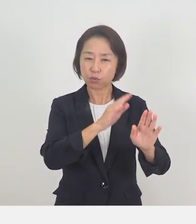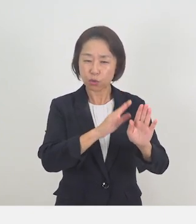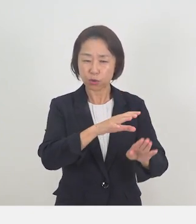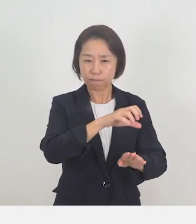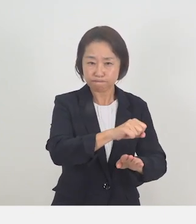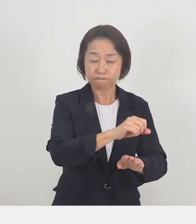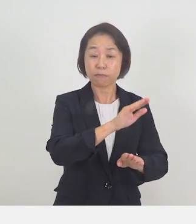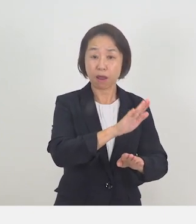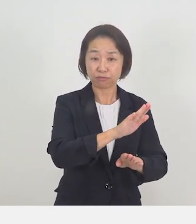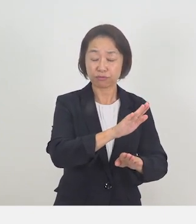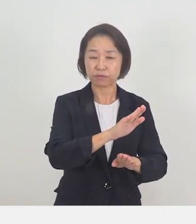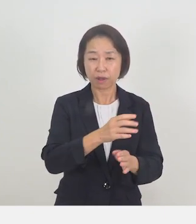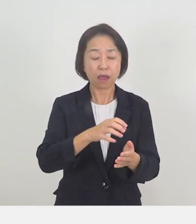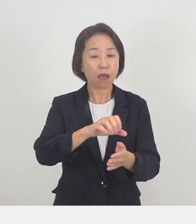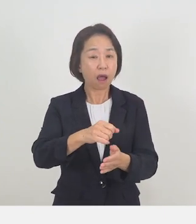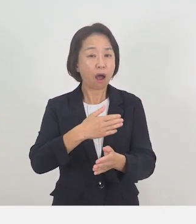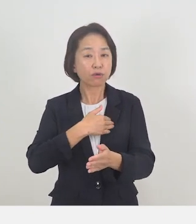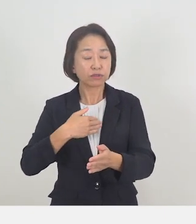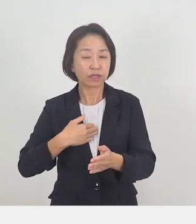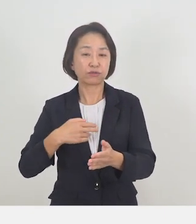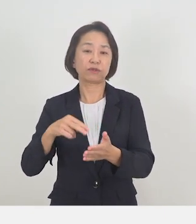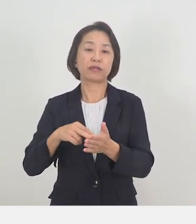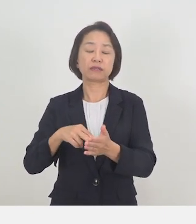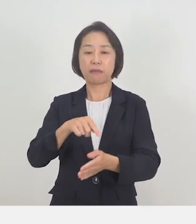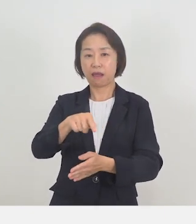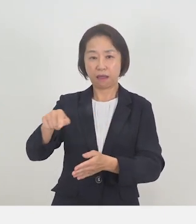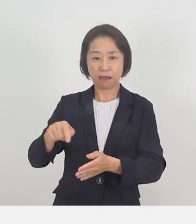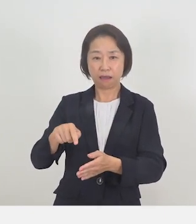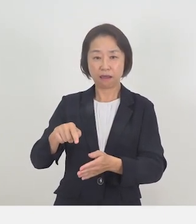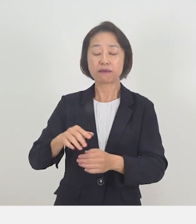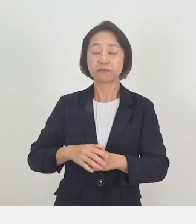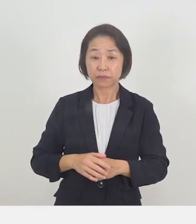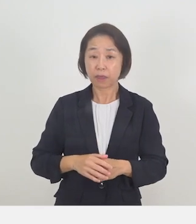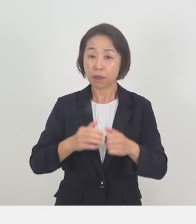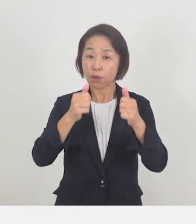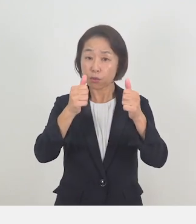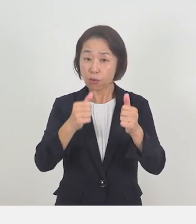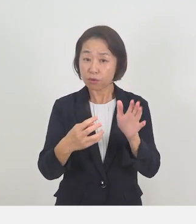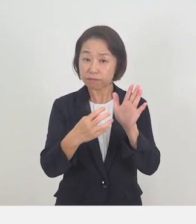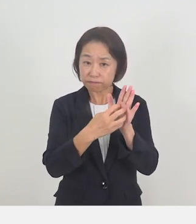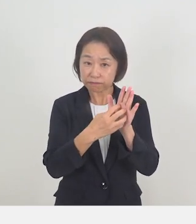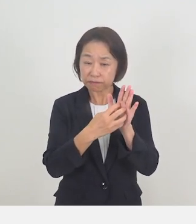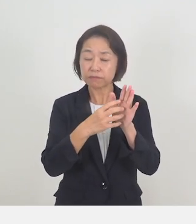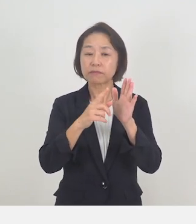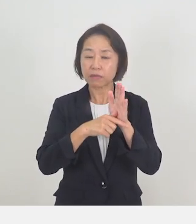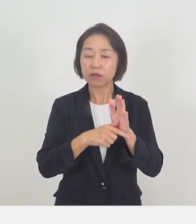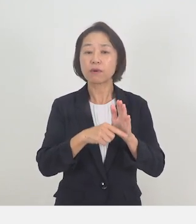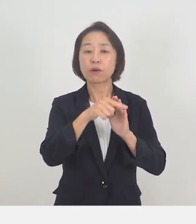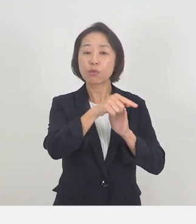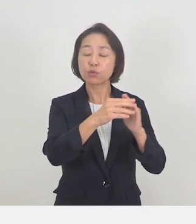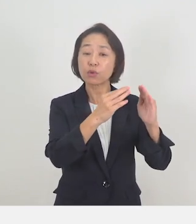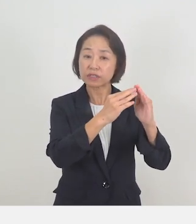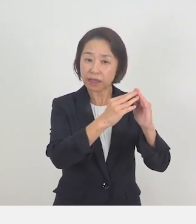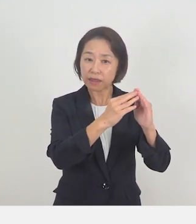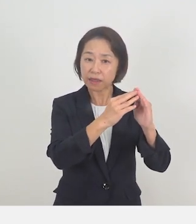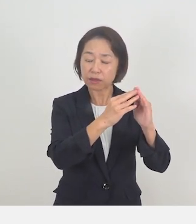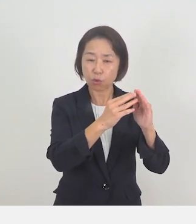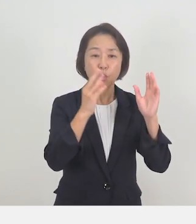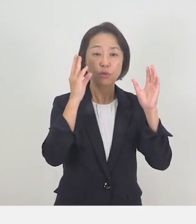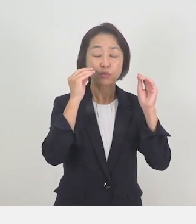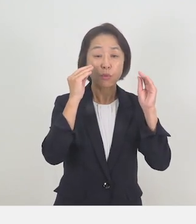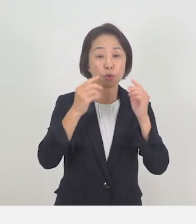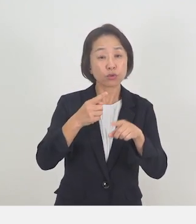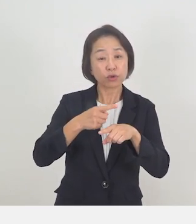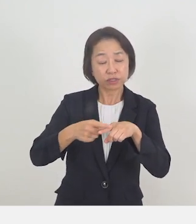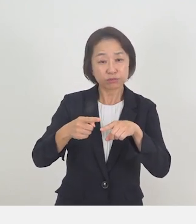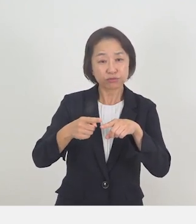あるいは把握可能な立場であることから広告などを行う際にも当該住宅にかかる情報の一部と